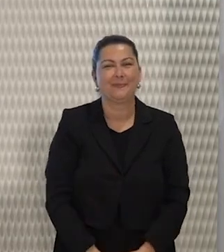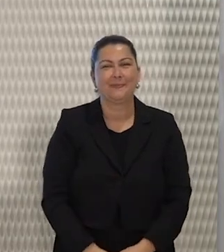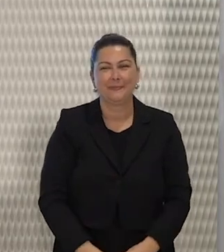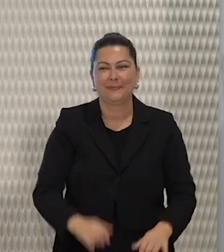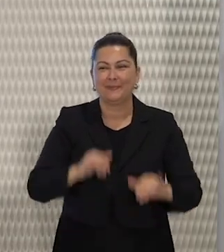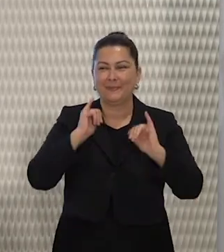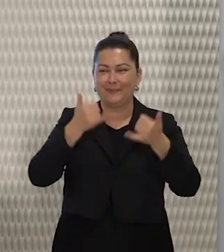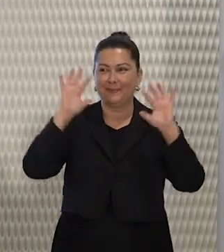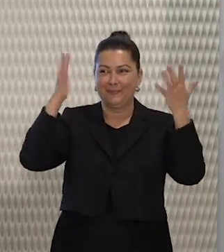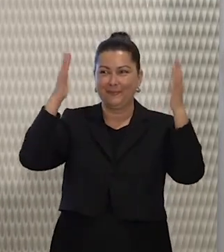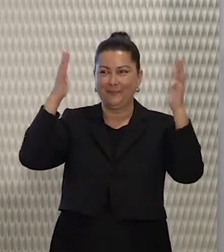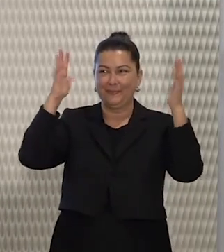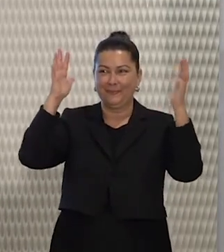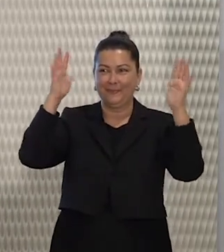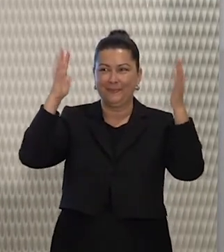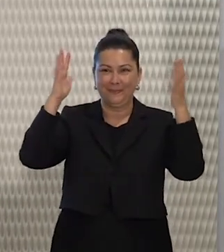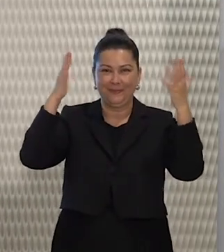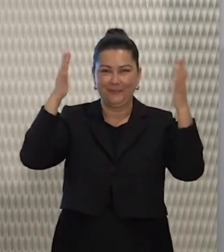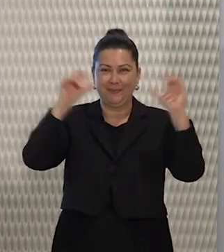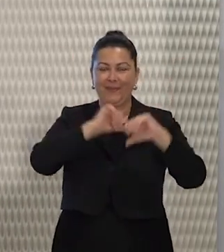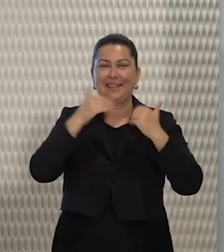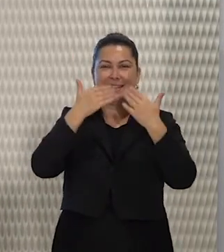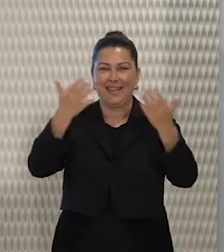Das wird geteilt auf Social Media. Herzlichen Dank.